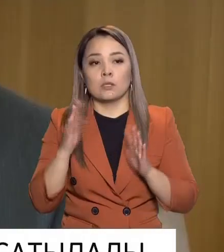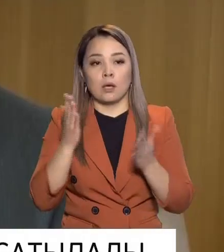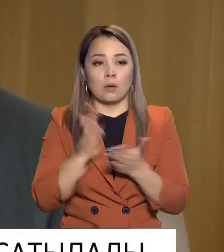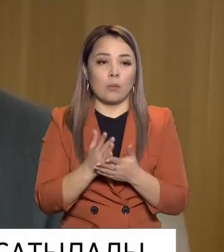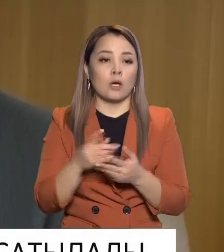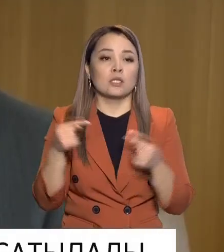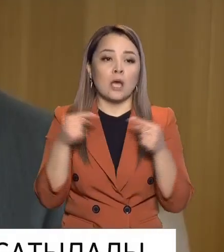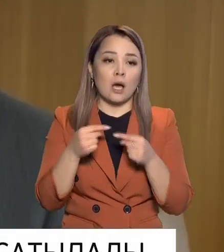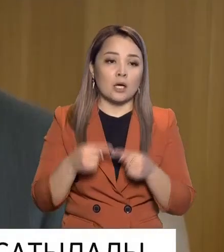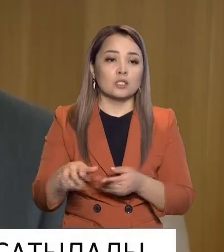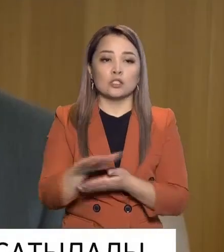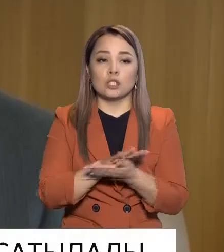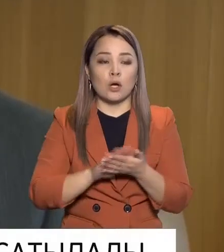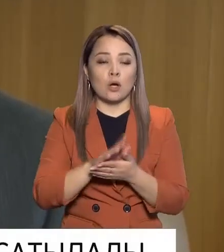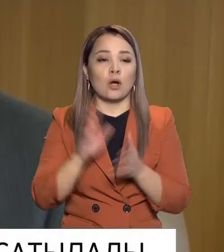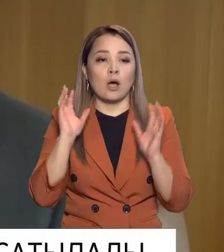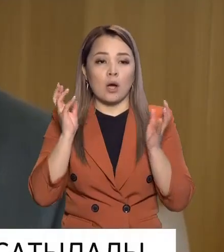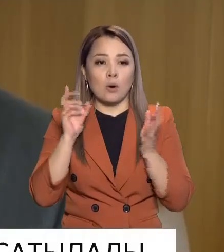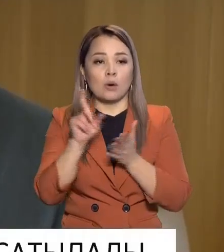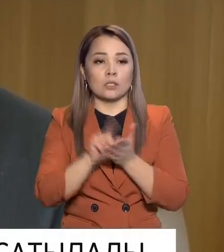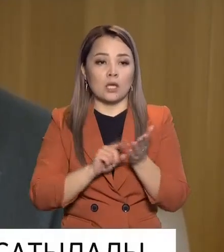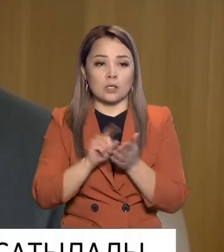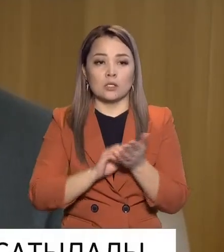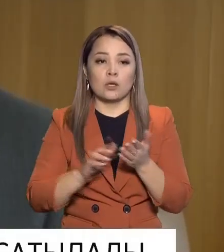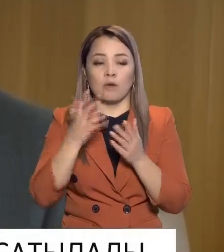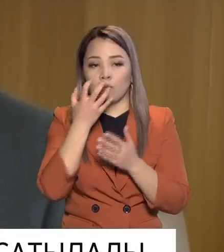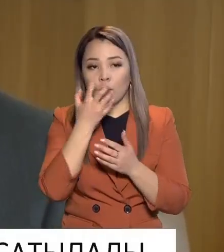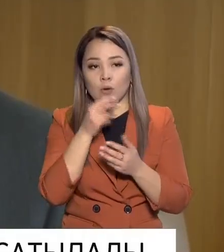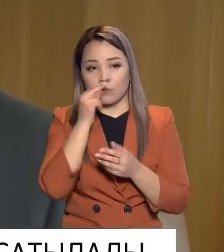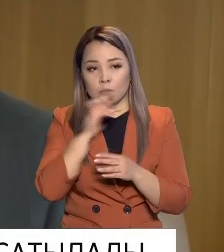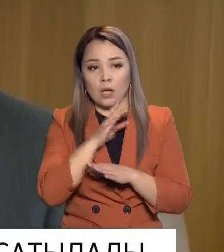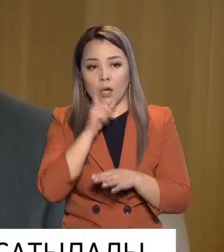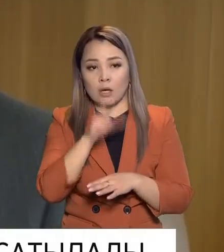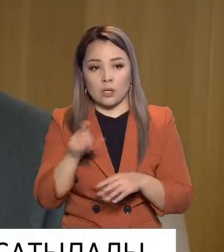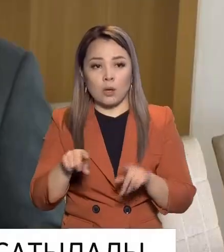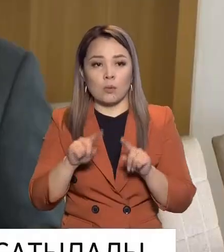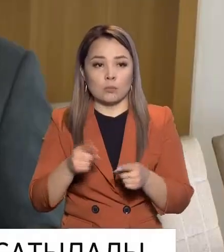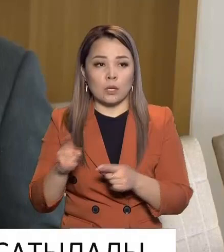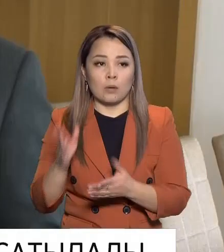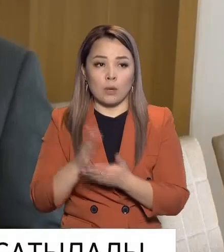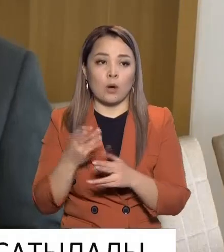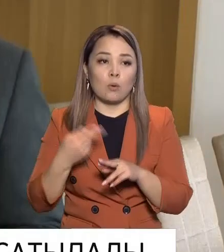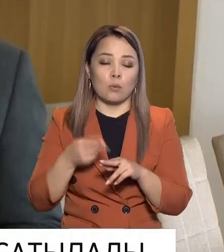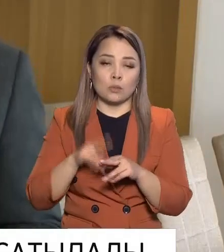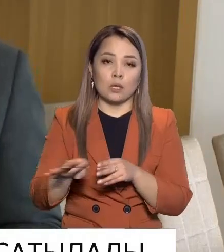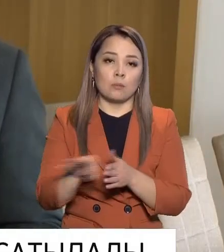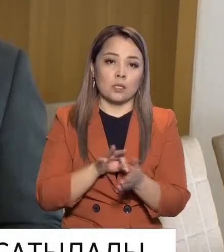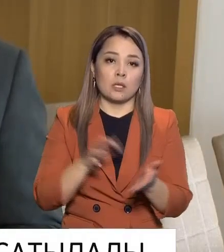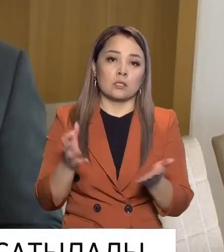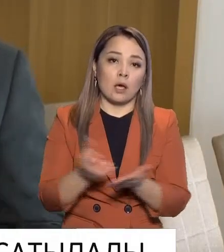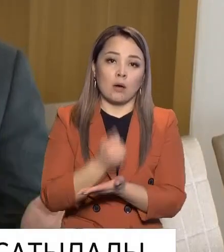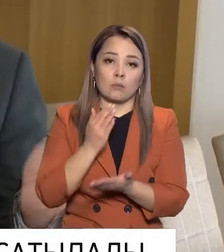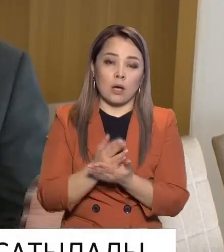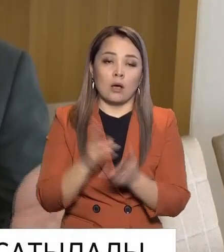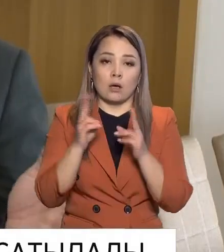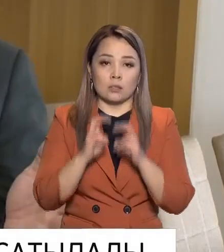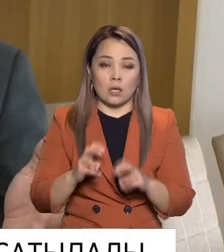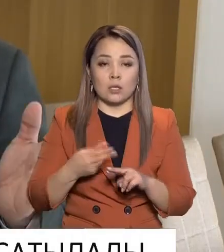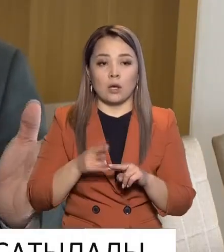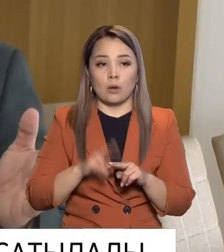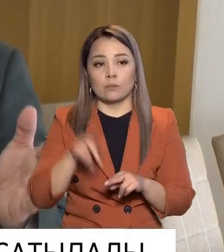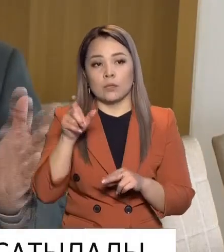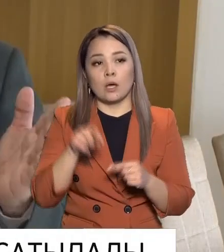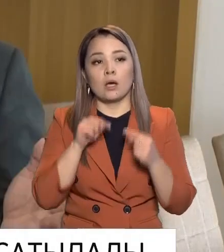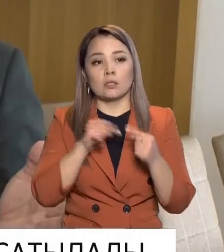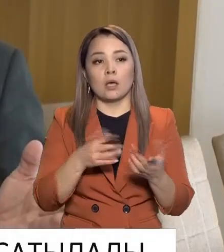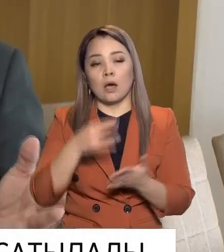Нақты олардың ешқандай аудио, фото, видео дәлелі жоқ, куәсі жоқ адамдар да ол жерде отырғандар көп. Біз соларды бірден тауып алып, қарап, мына кісіге қарсы